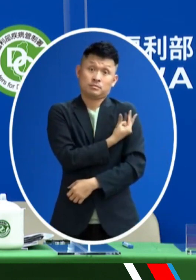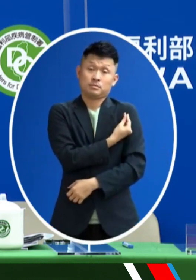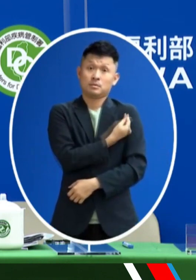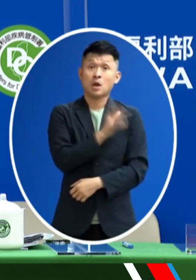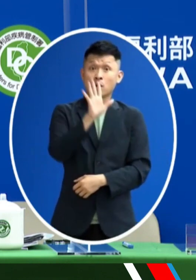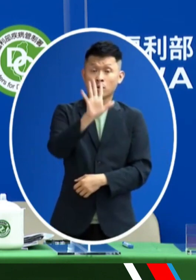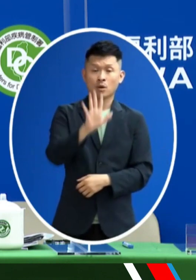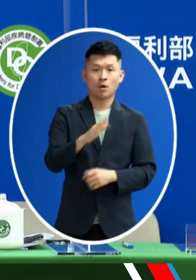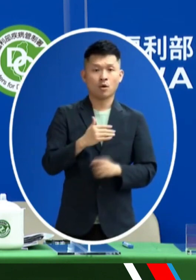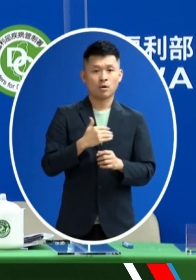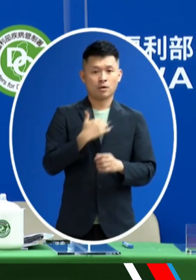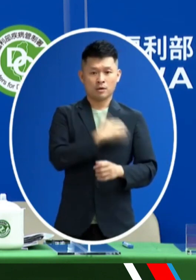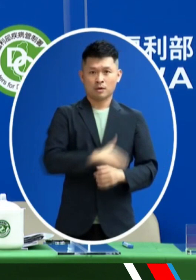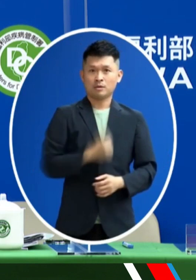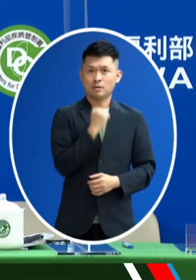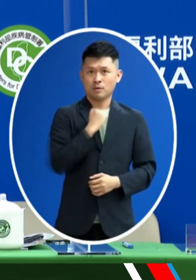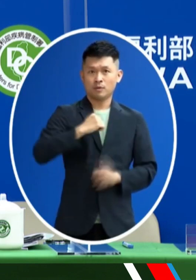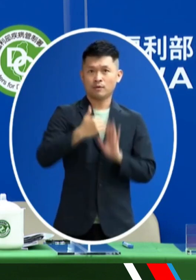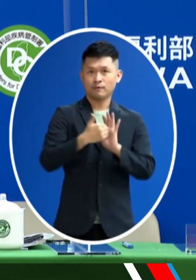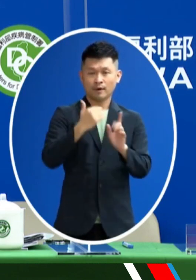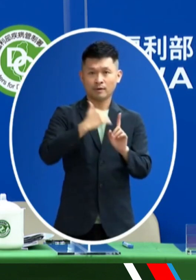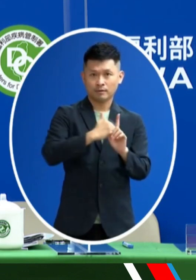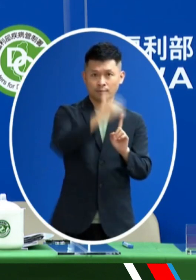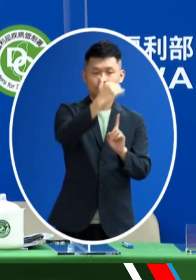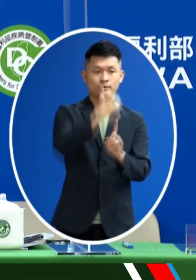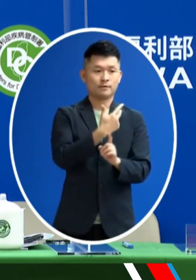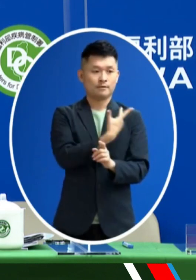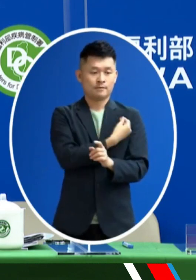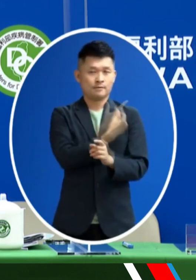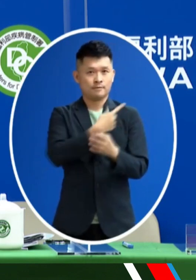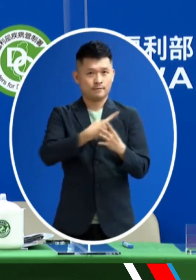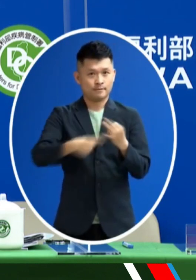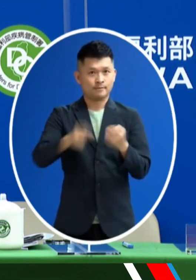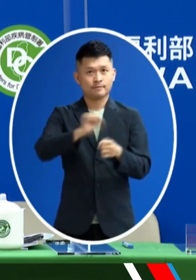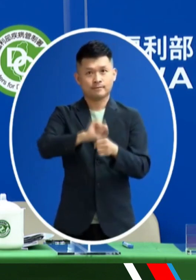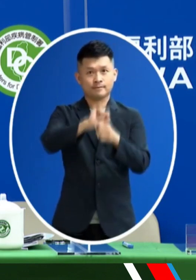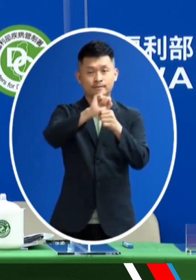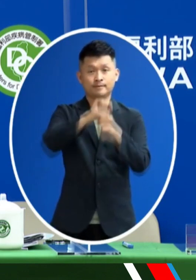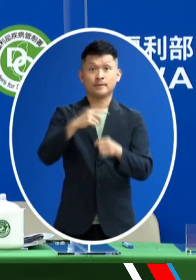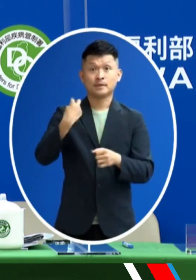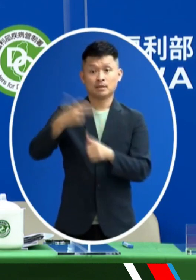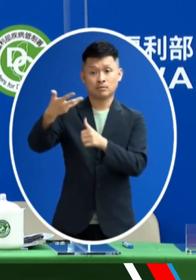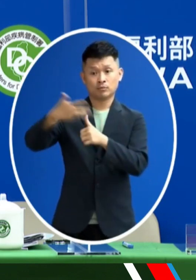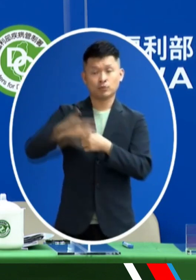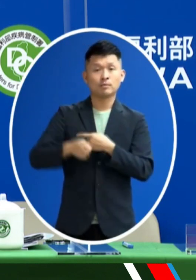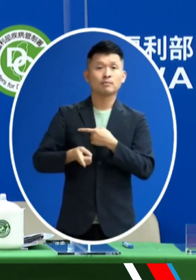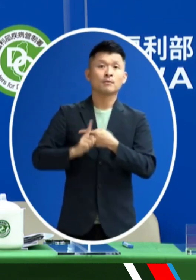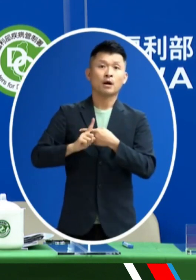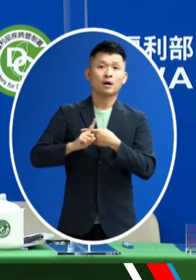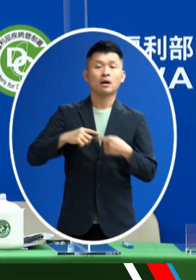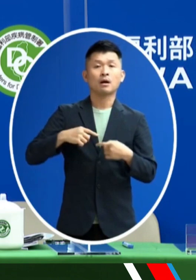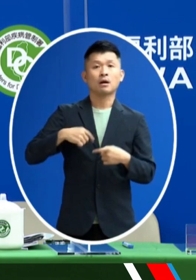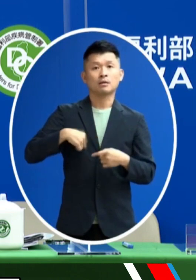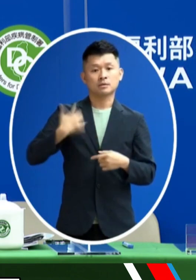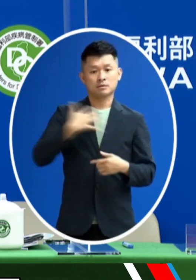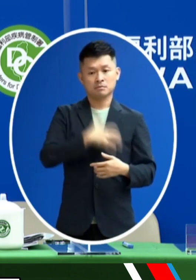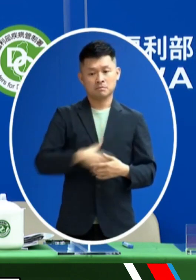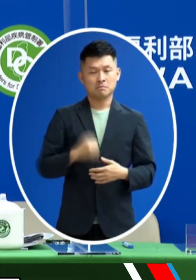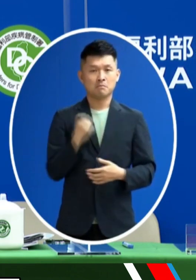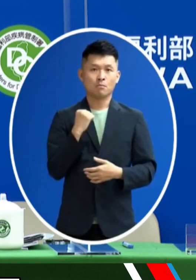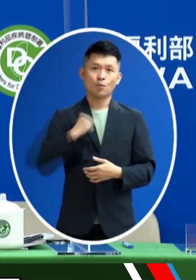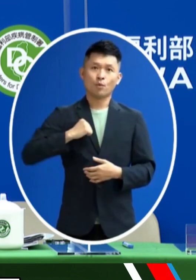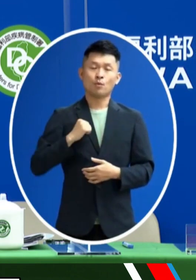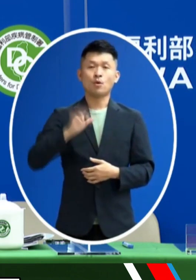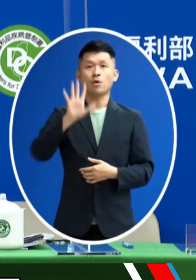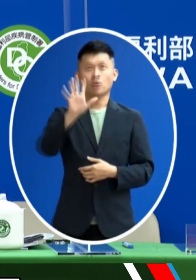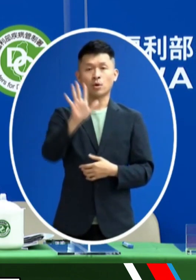个防御力量，这个现在也在打。那另外就是自然感染所形成的一个屏障，好，那这些